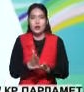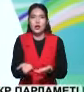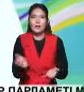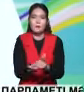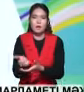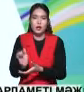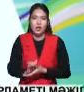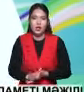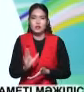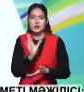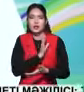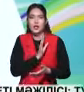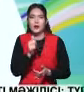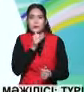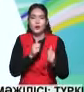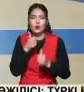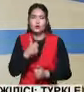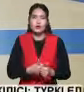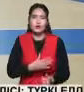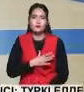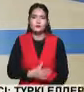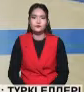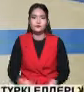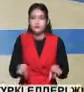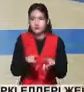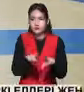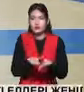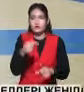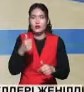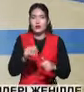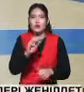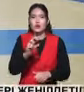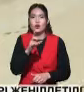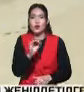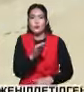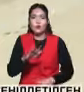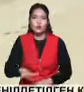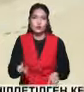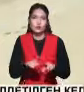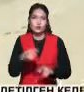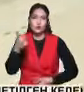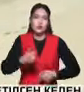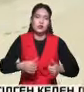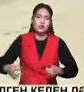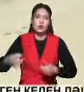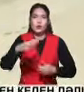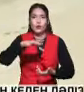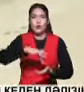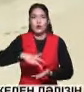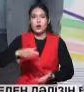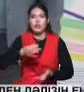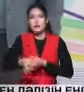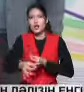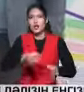осы жарыстарға қазір мінекей кірісіп кетті. Дәл осындай фестиваль Жамбыл облысында да өтті. Сайысқа облыс орталық мен